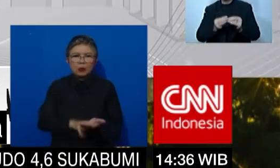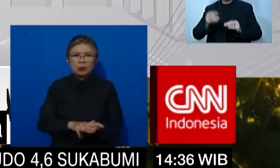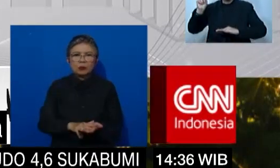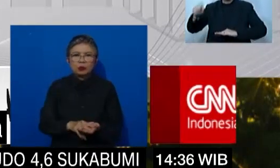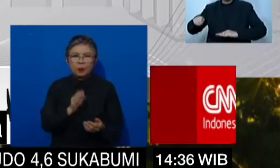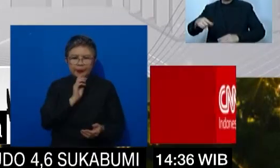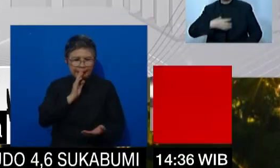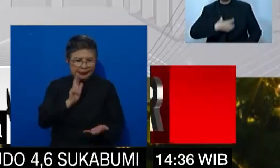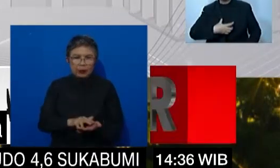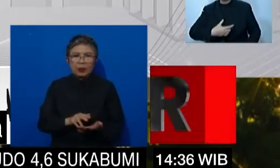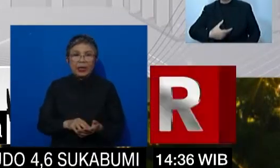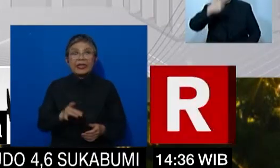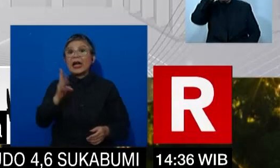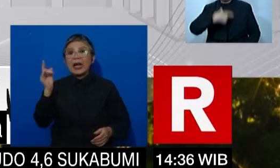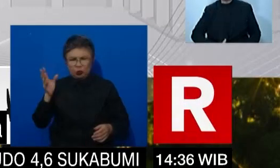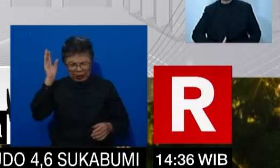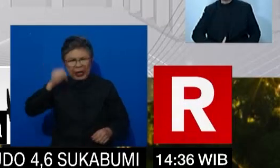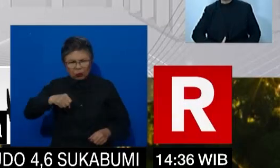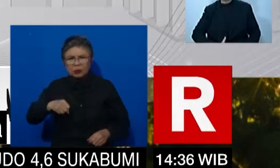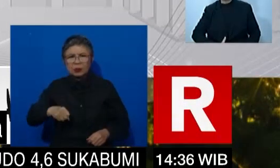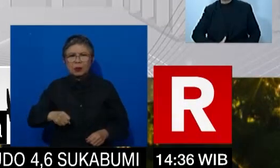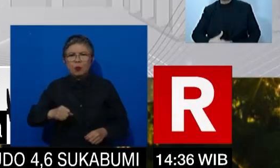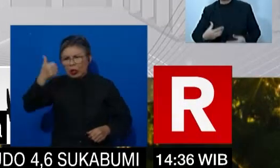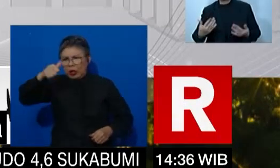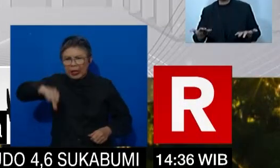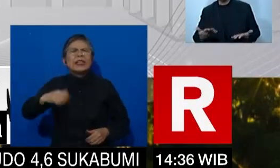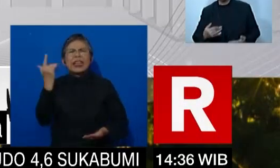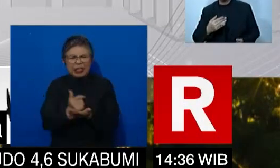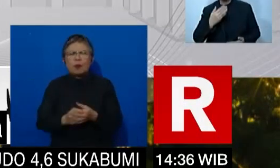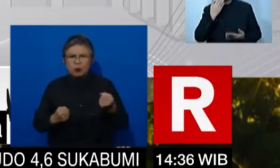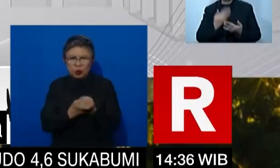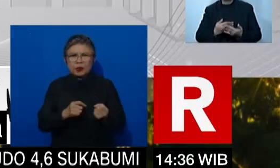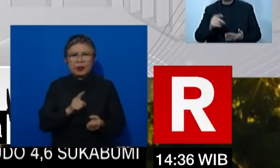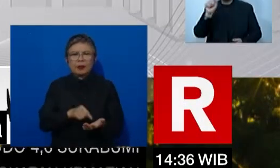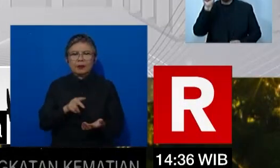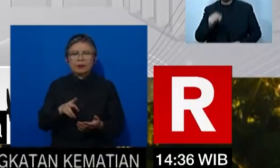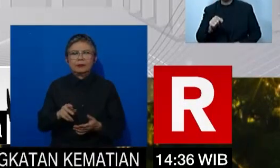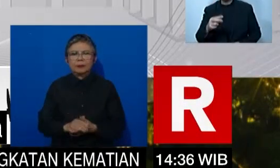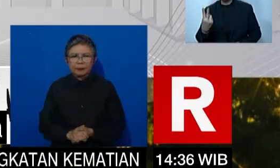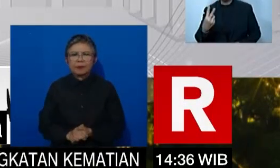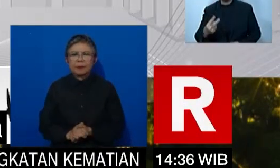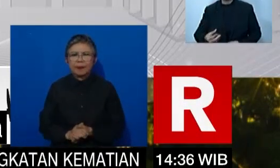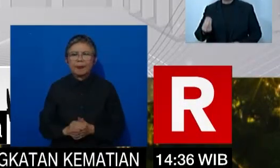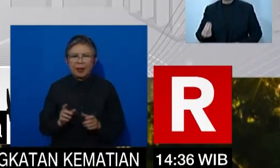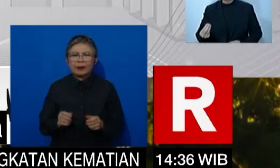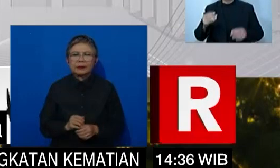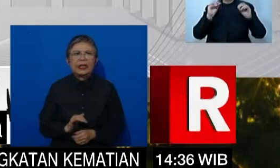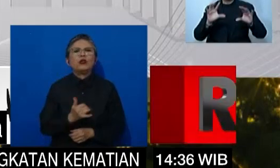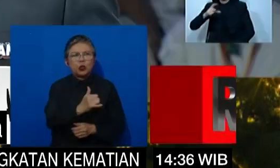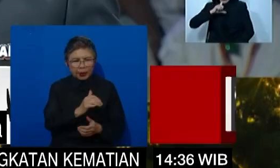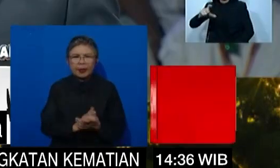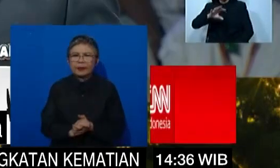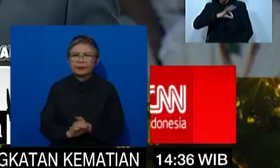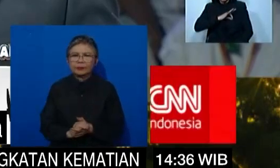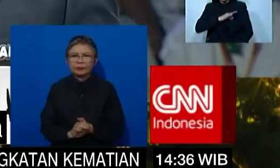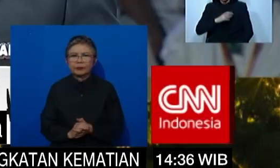keyakinan, selebihnya sudah memutuskan dengan yakin atau memang memutuskan dengan taklin, memutuskan baik dengan ikut saja gitu ya. Baik,